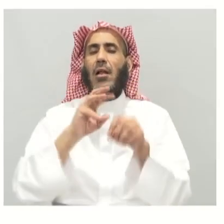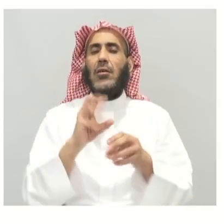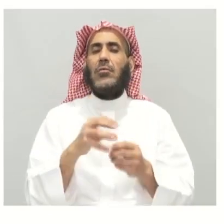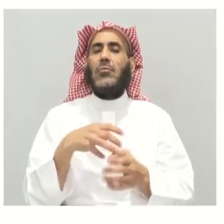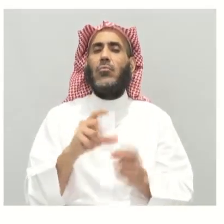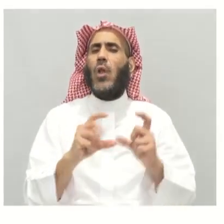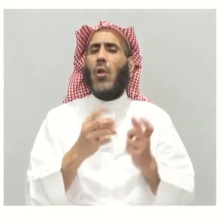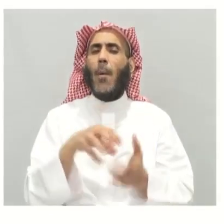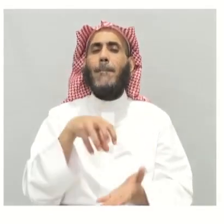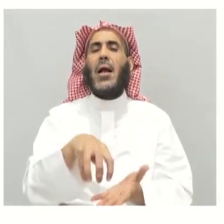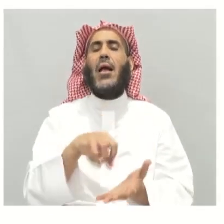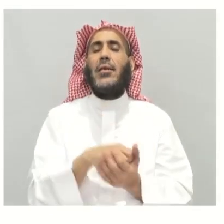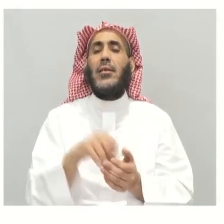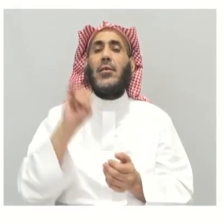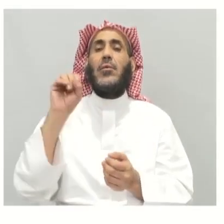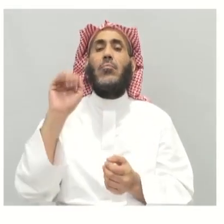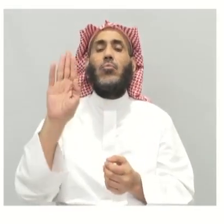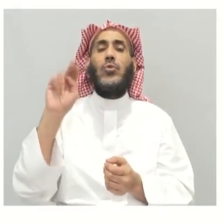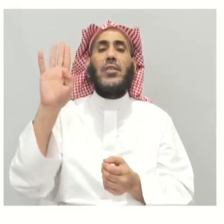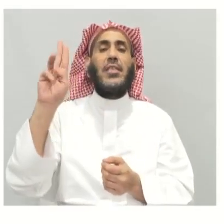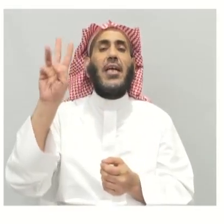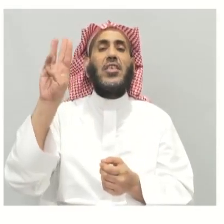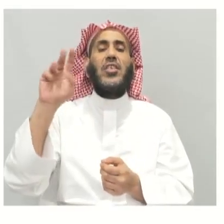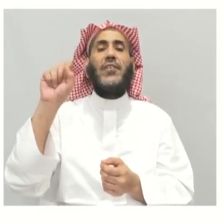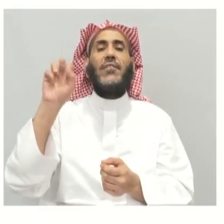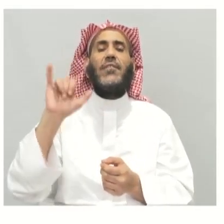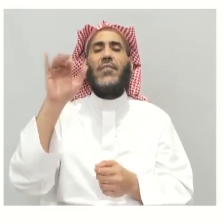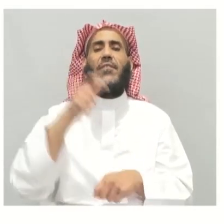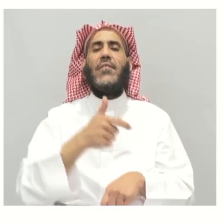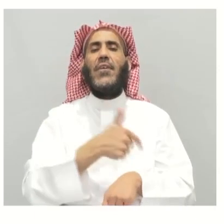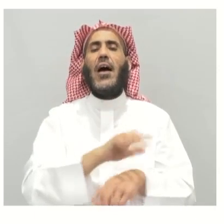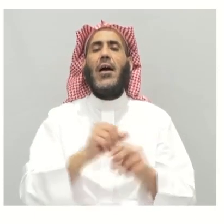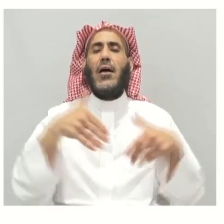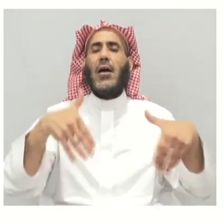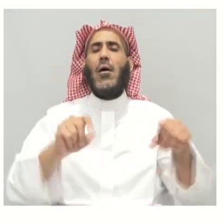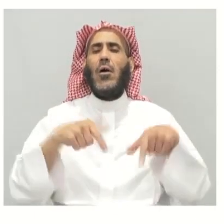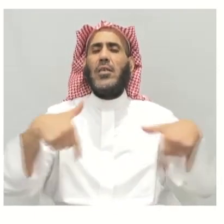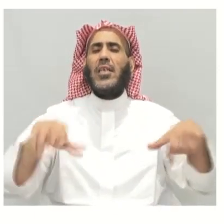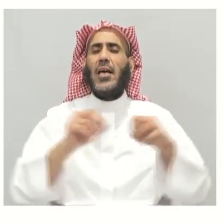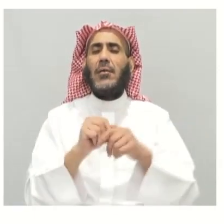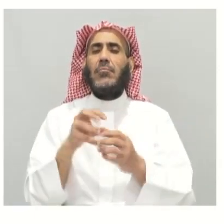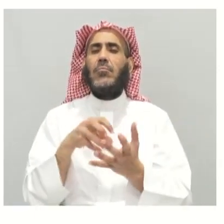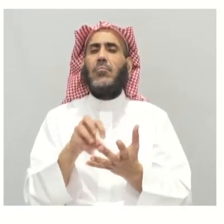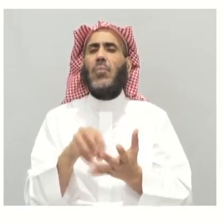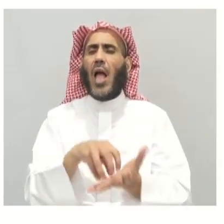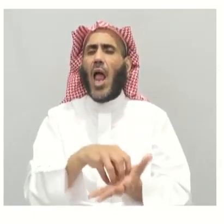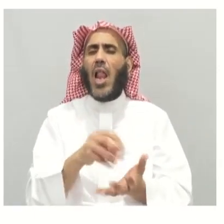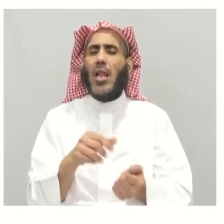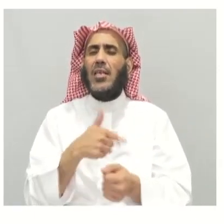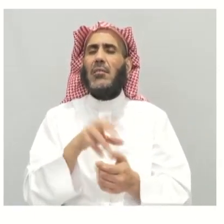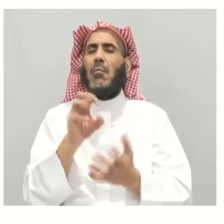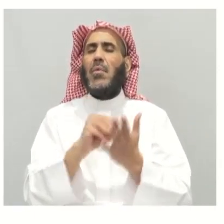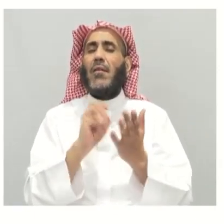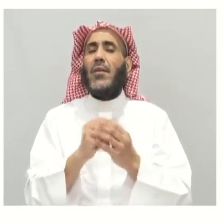على مكان. مستشفى، هنا صيغة على، أحسنتم، إذن صيغة من